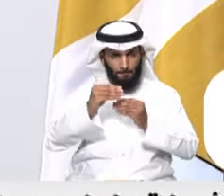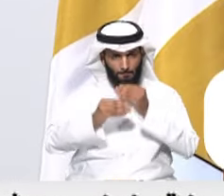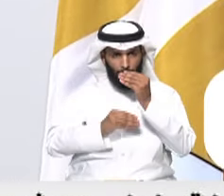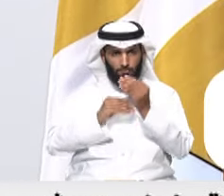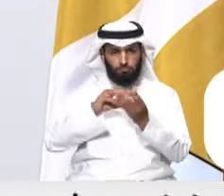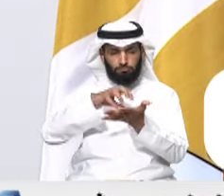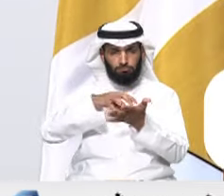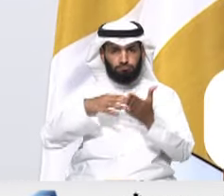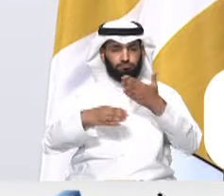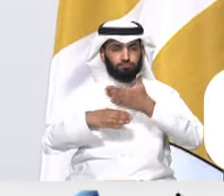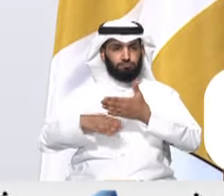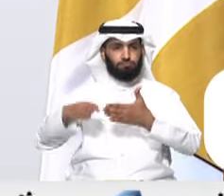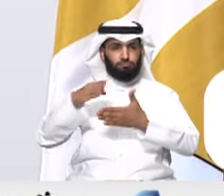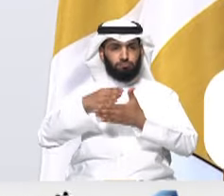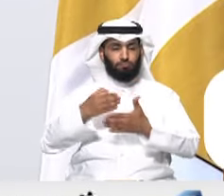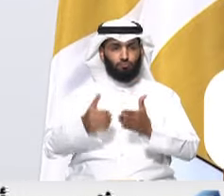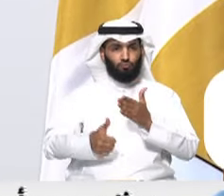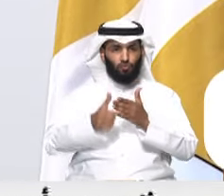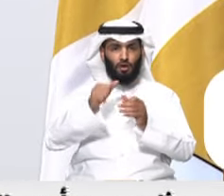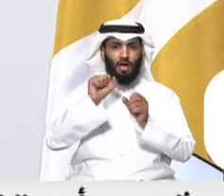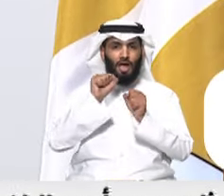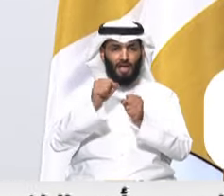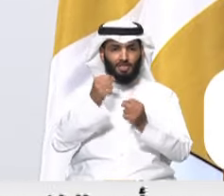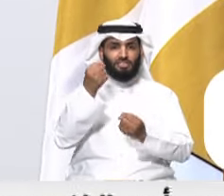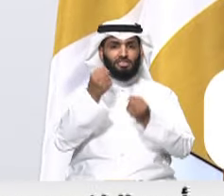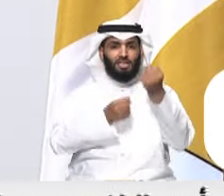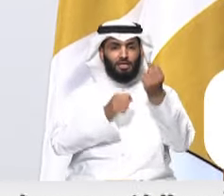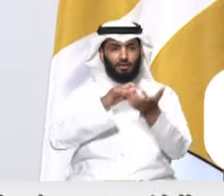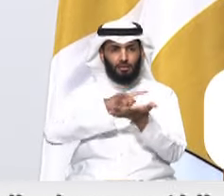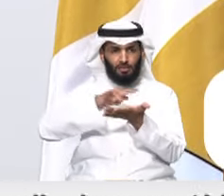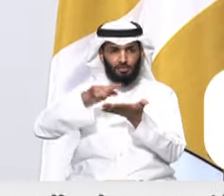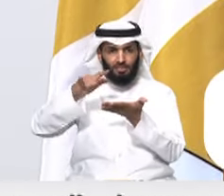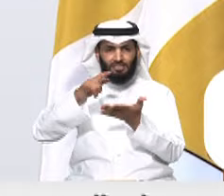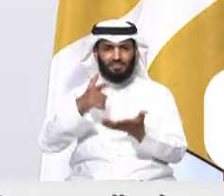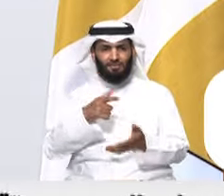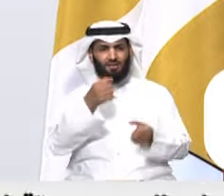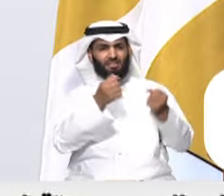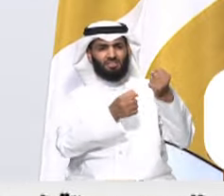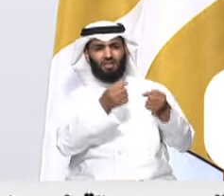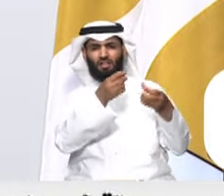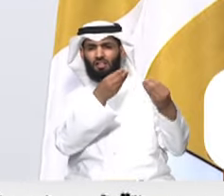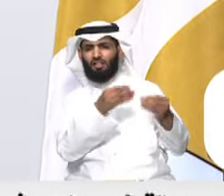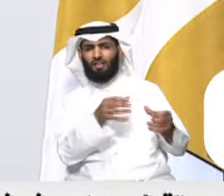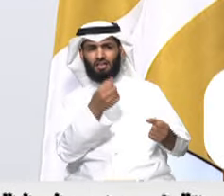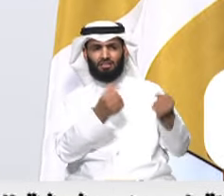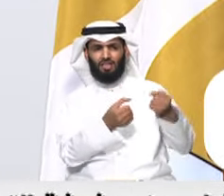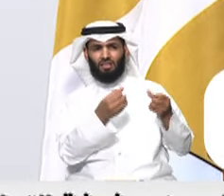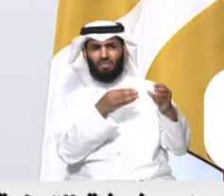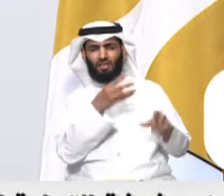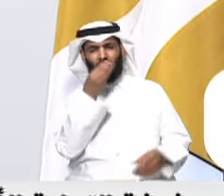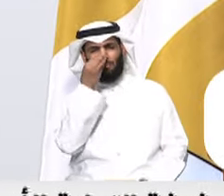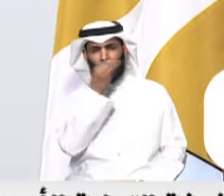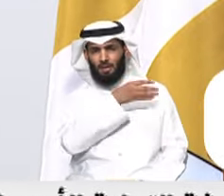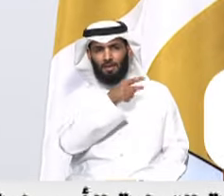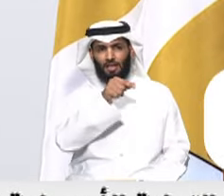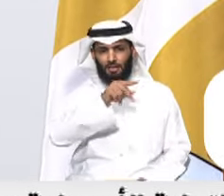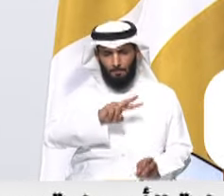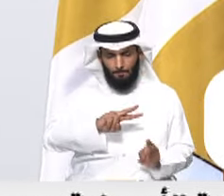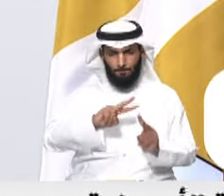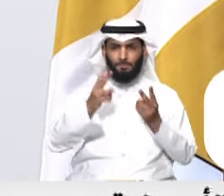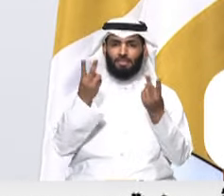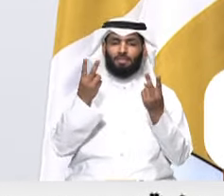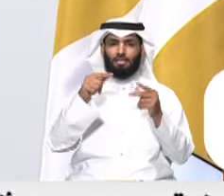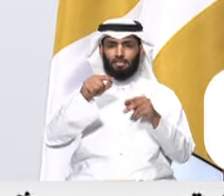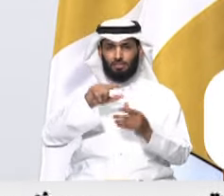مواقع لمواقف السيارات المهمله اللي مشوها المناطق هذه ومسبب ربكه وازدحام داخل المنطقه